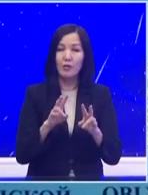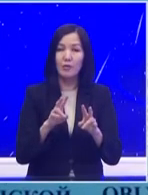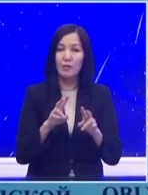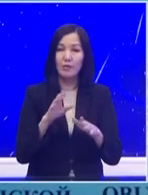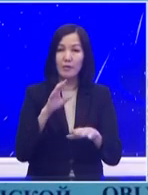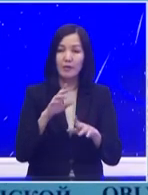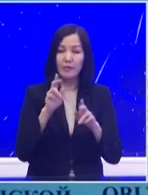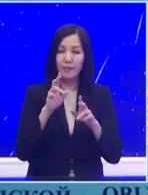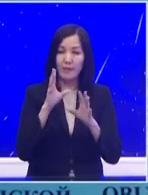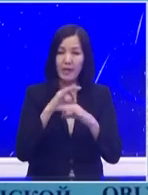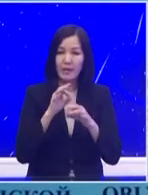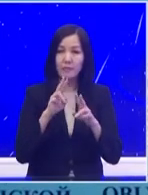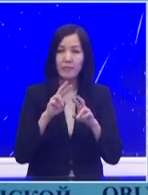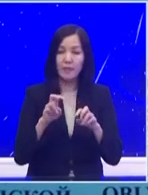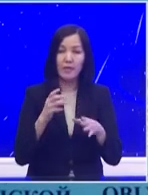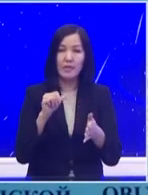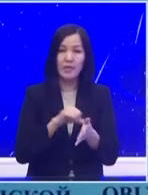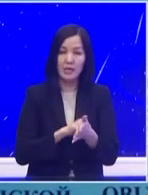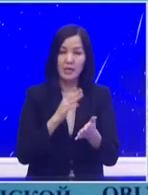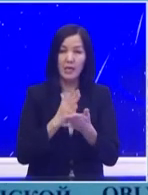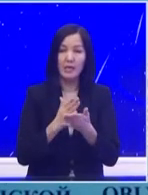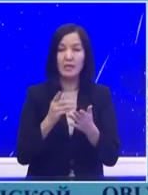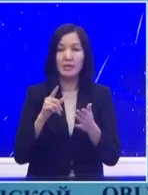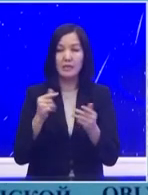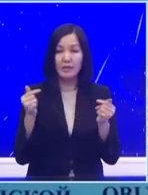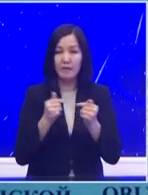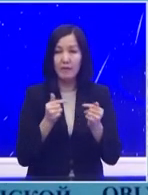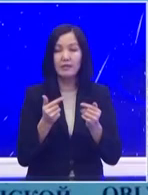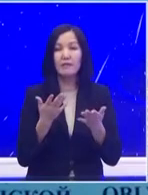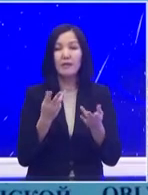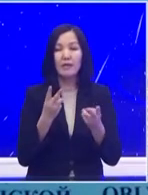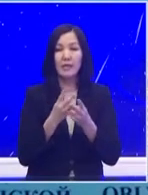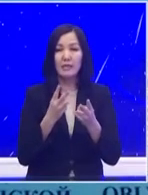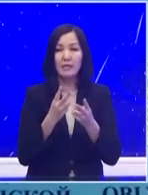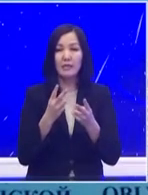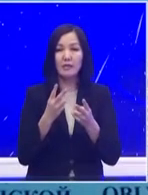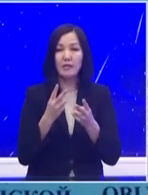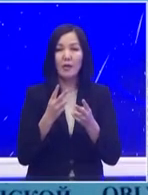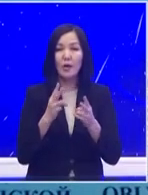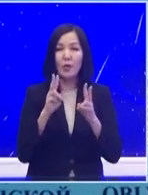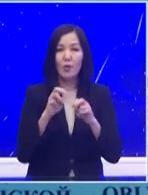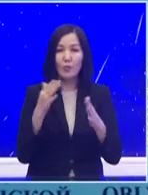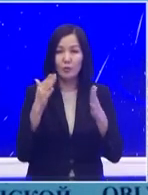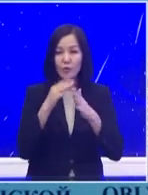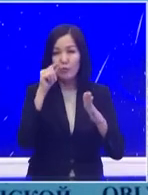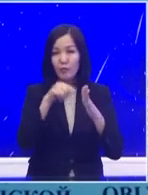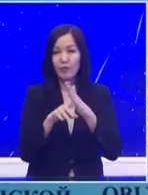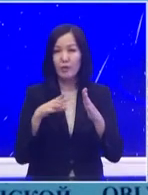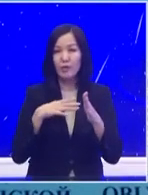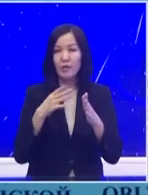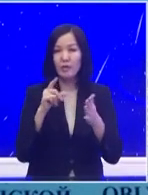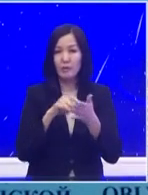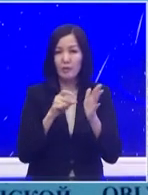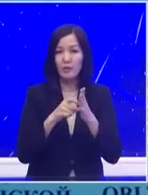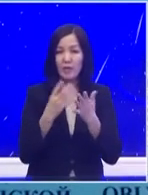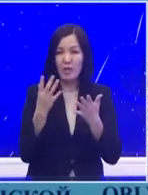признанного экспертами героином. После этого, в соответствии с полученной суда санкцией, на обыск у данного гражданина на кухне